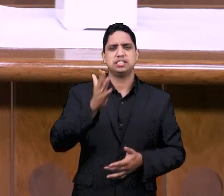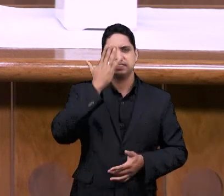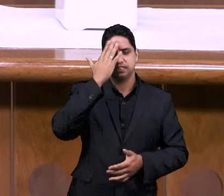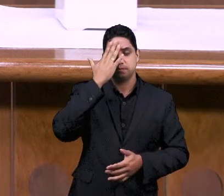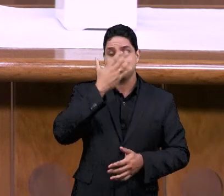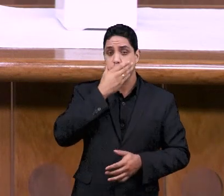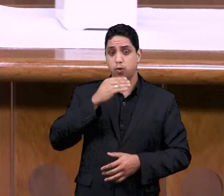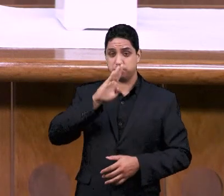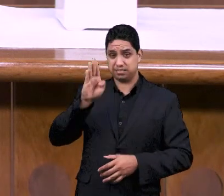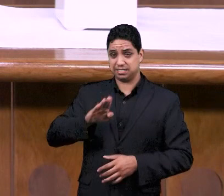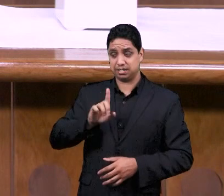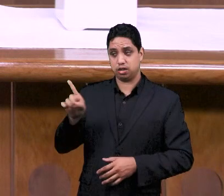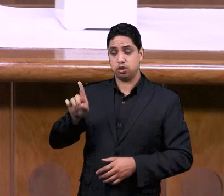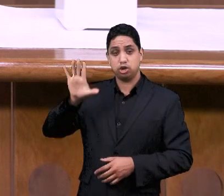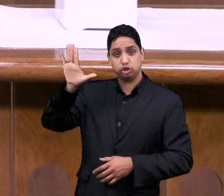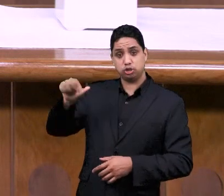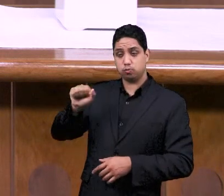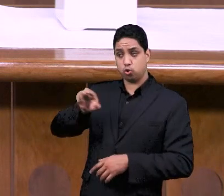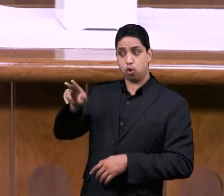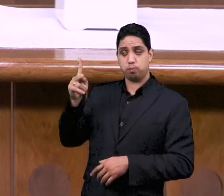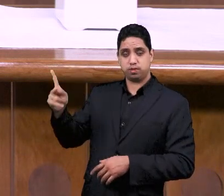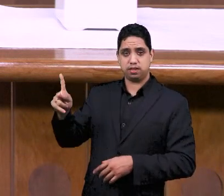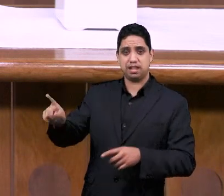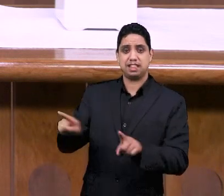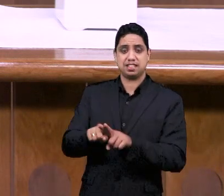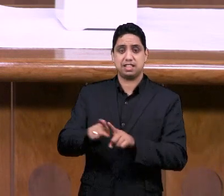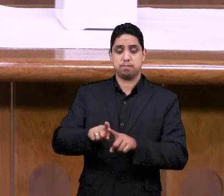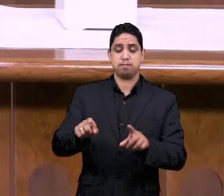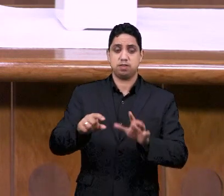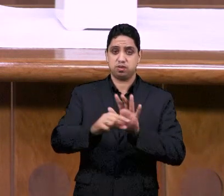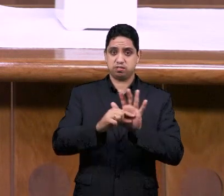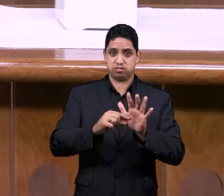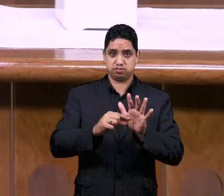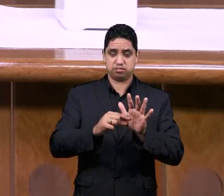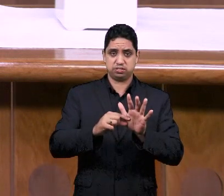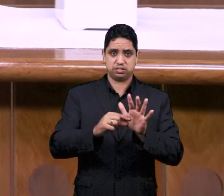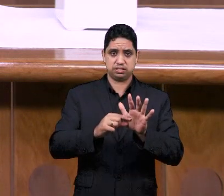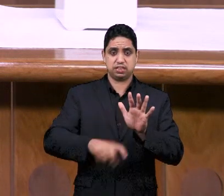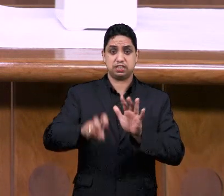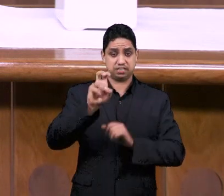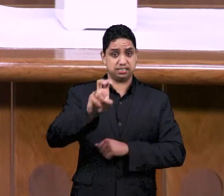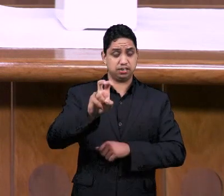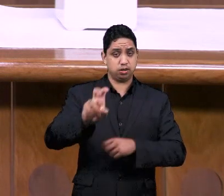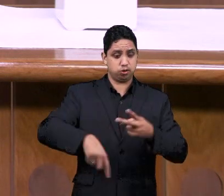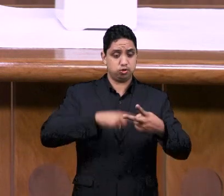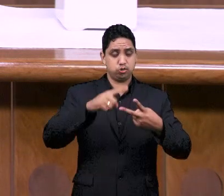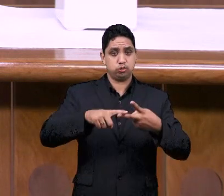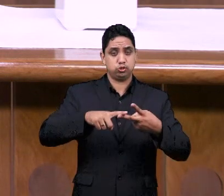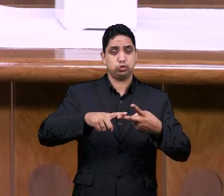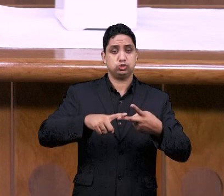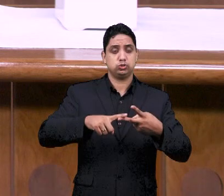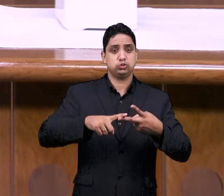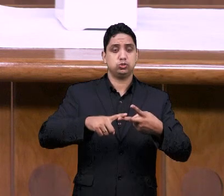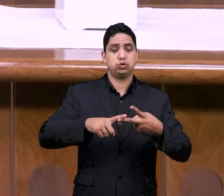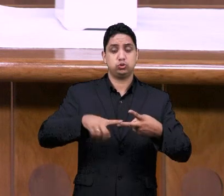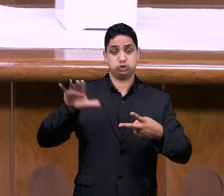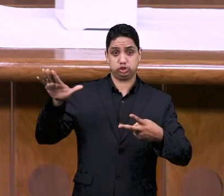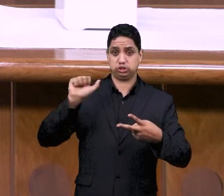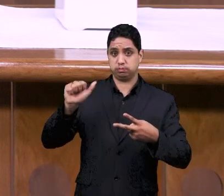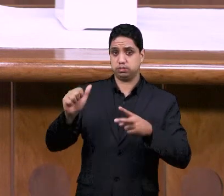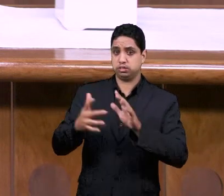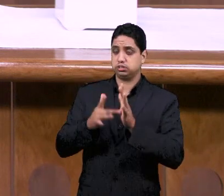déjà. Zachée, il était là, il appelé par son nom. Aussi au verset 5, se